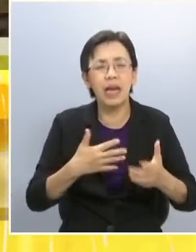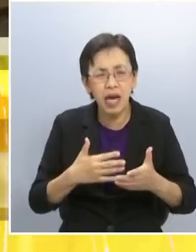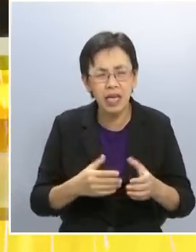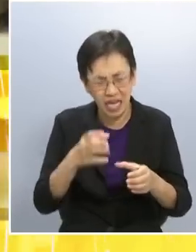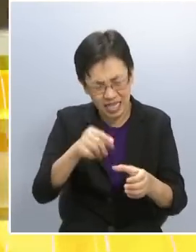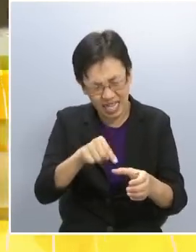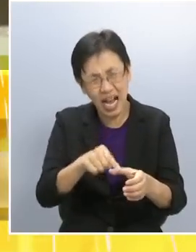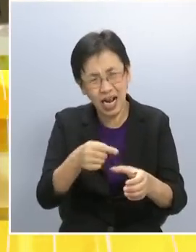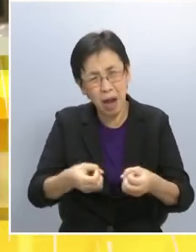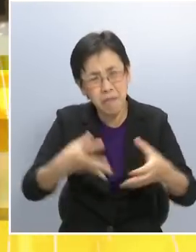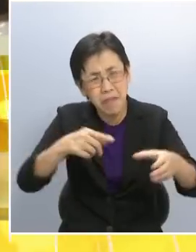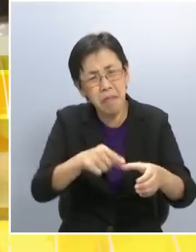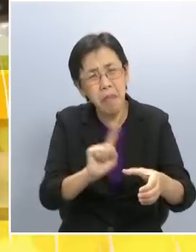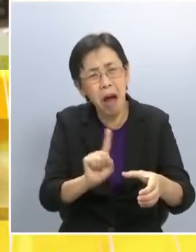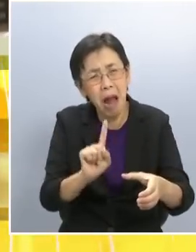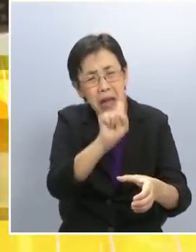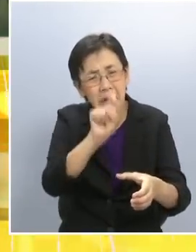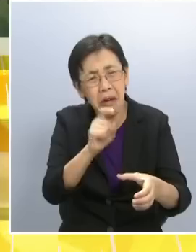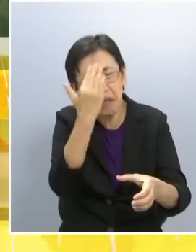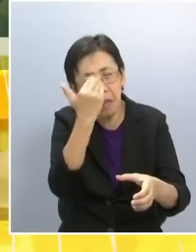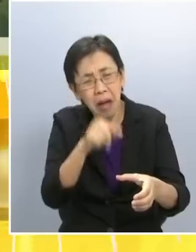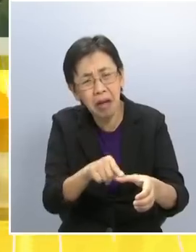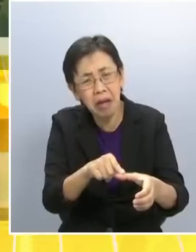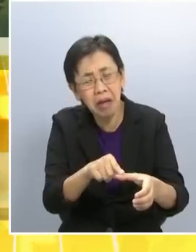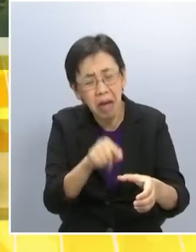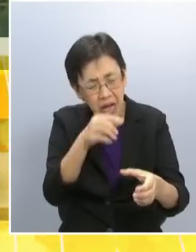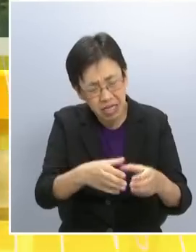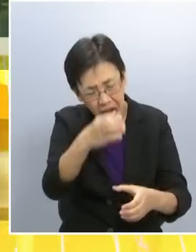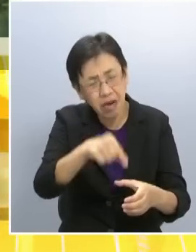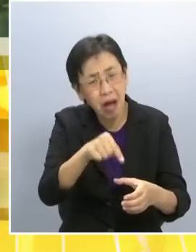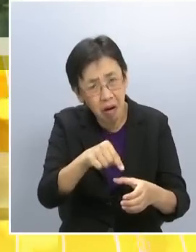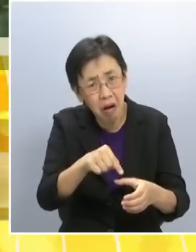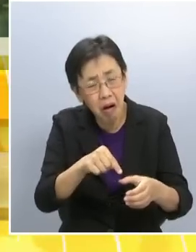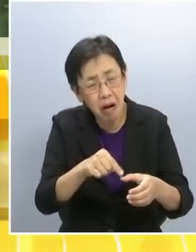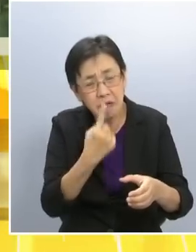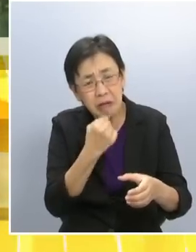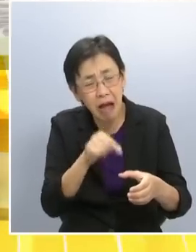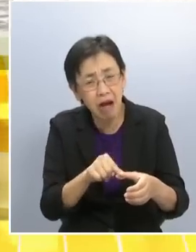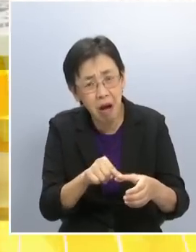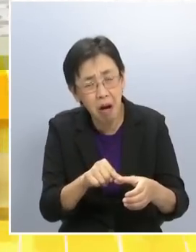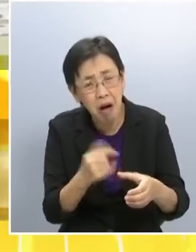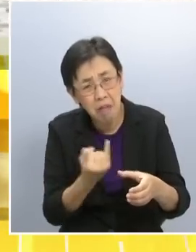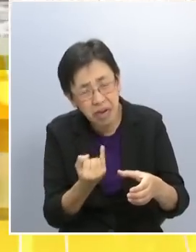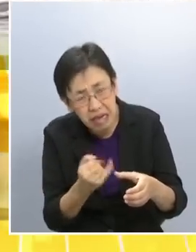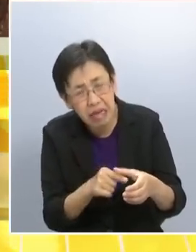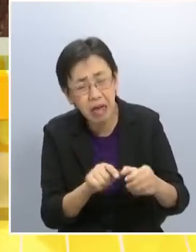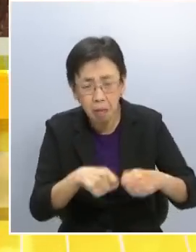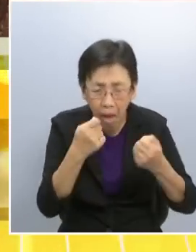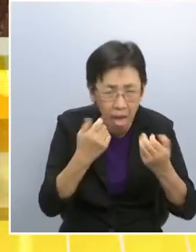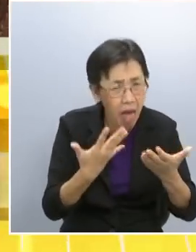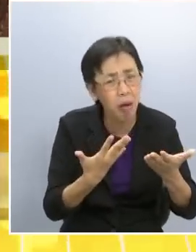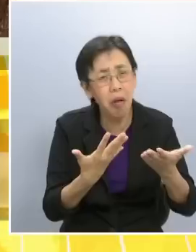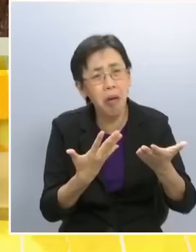นน่ะมันระเบิดขึ้นได้ยังไง ได้มาตรฐานหรือเปล่าก็ไม่รู้ค่ะพี่ว่าถังมันชำรุดไหมเราก็ไม่ทราบไหมค่ะพี ่แล้ว ใช่ค่ะ